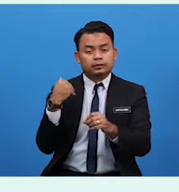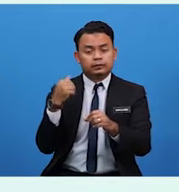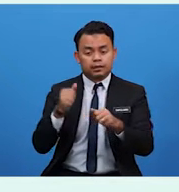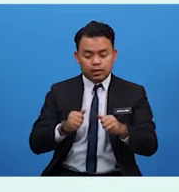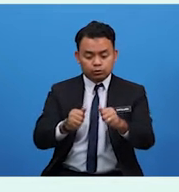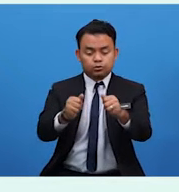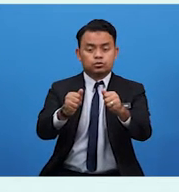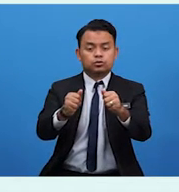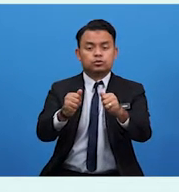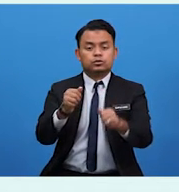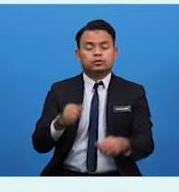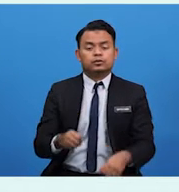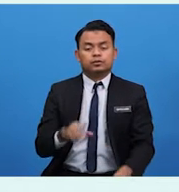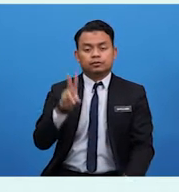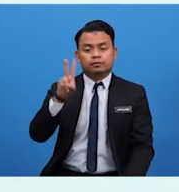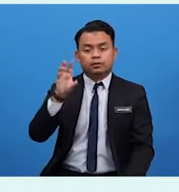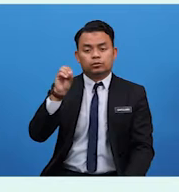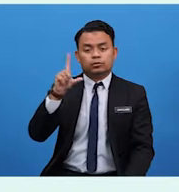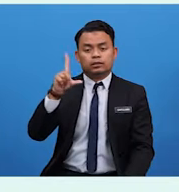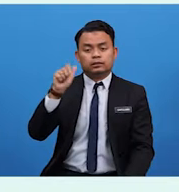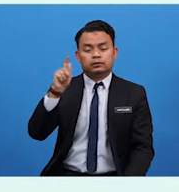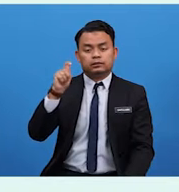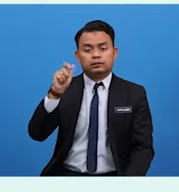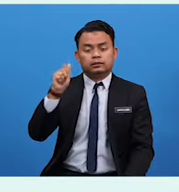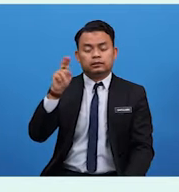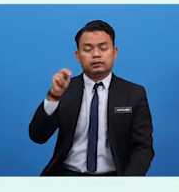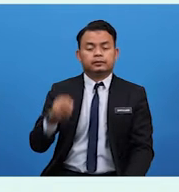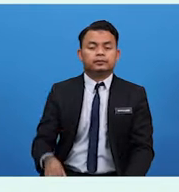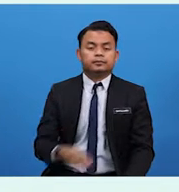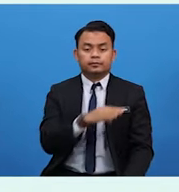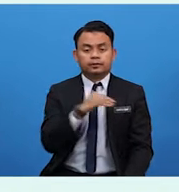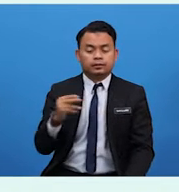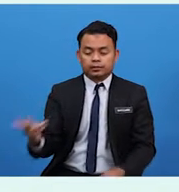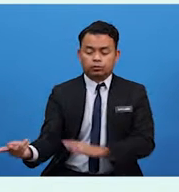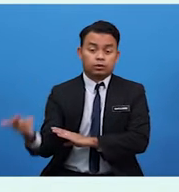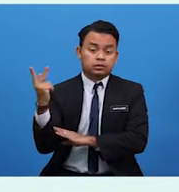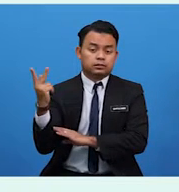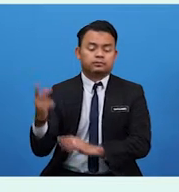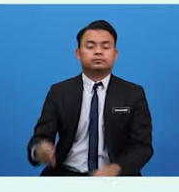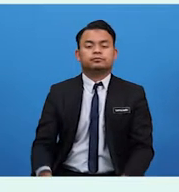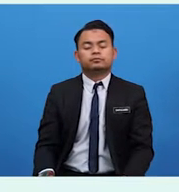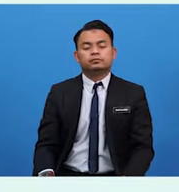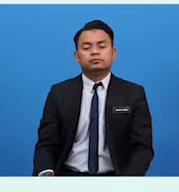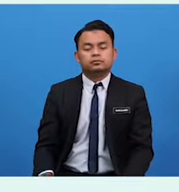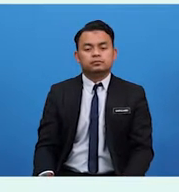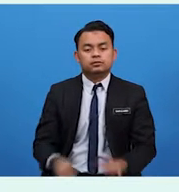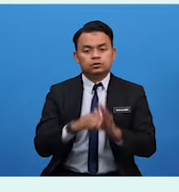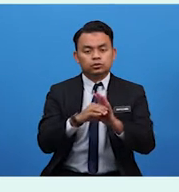voltan dan kuasa dalam satu litar elektrik. Contohnya,